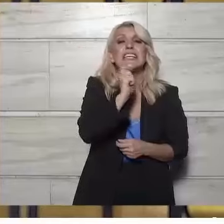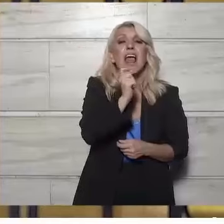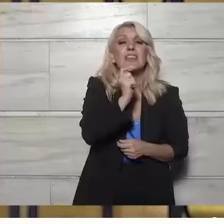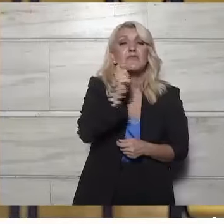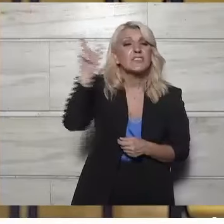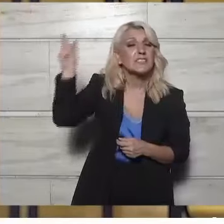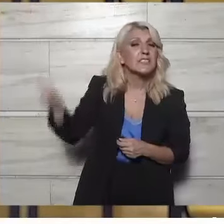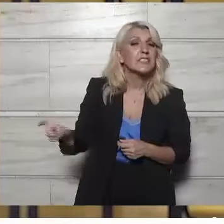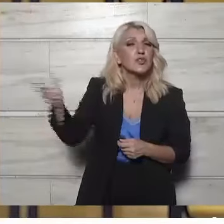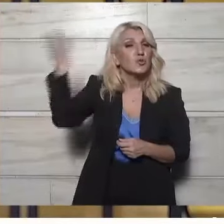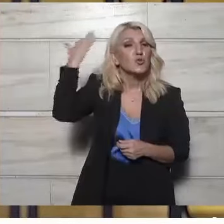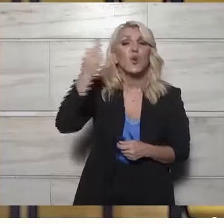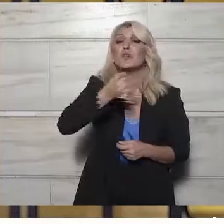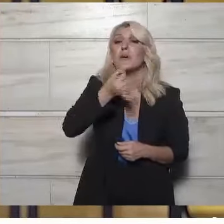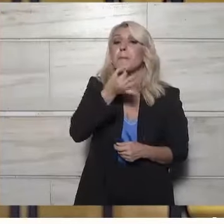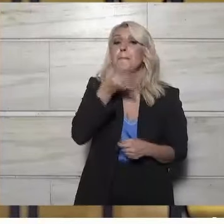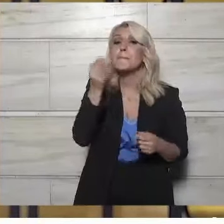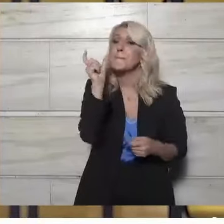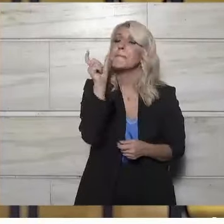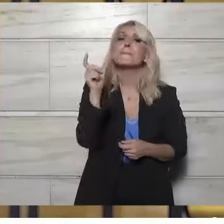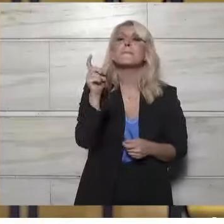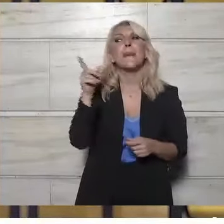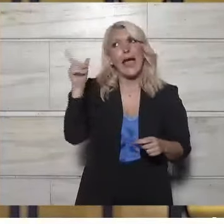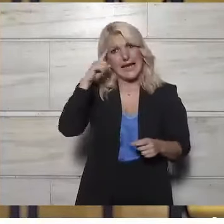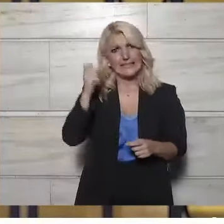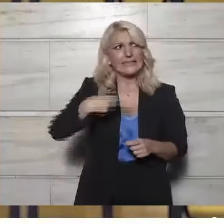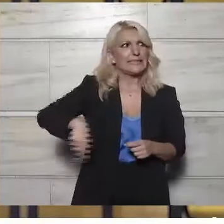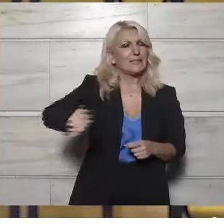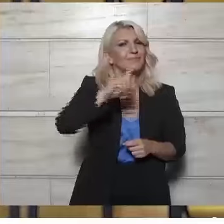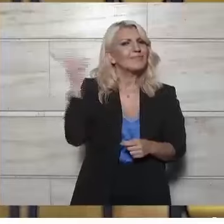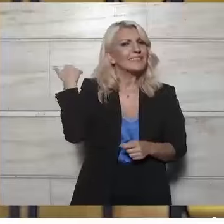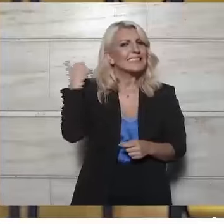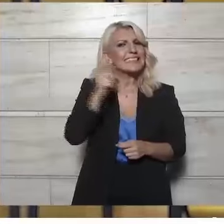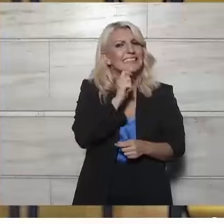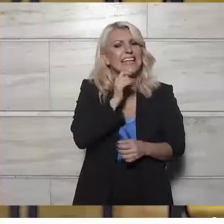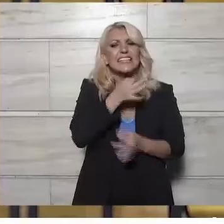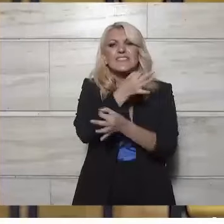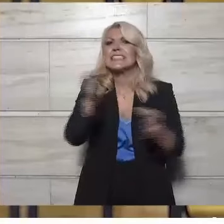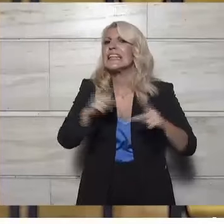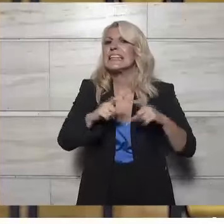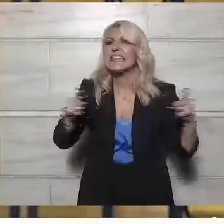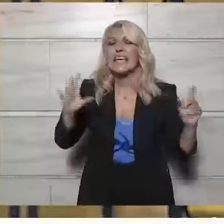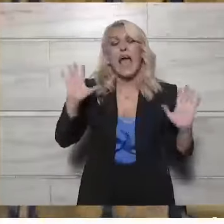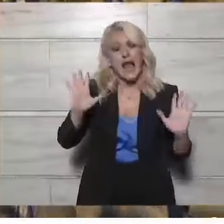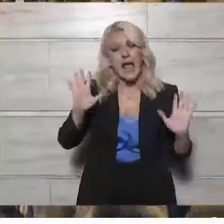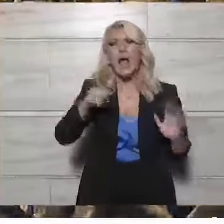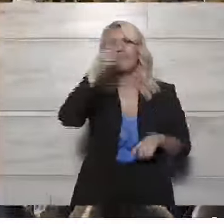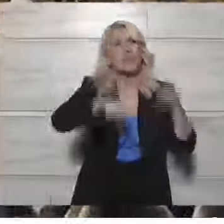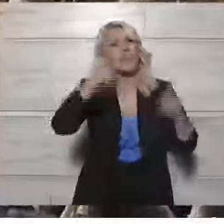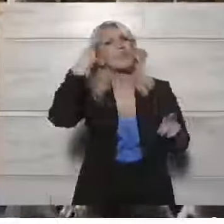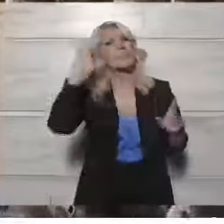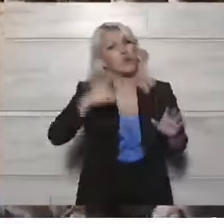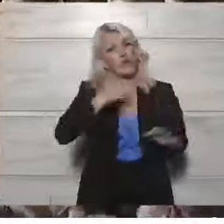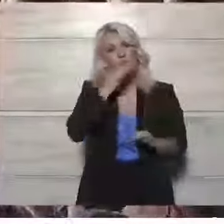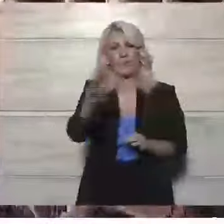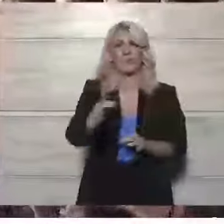Καραμαλής. Δεν ήταν γνωστή αυτή η συνέντευξη, αλλά έχει αξία να την επαναλάβουμε. Έλεγε, εγώ δεν